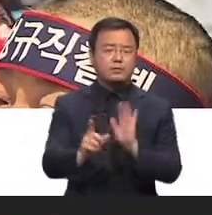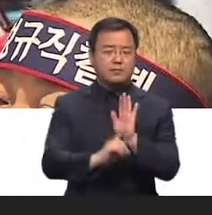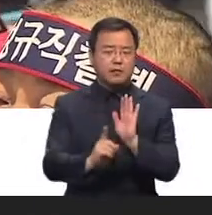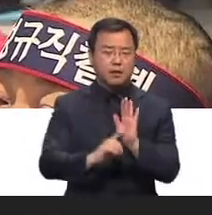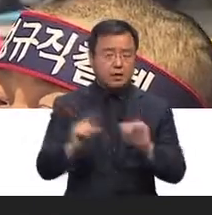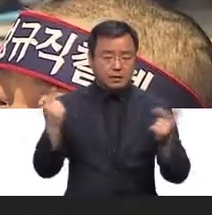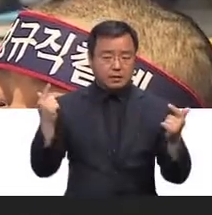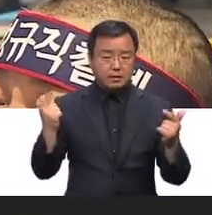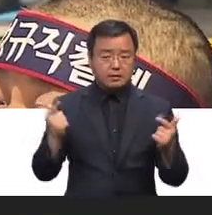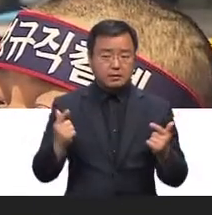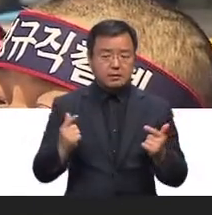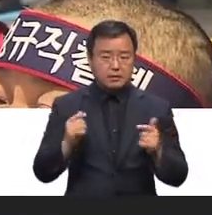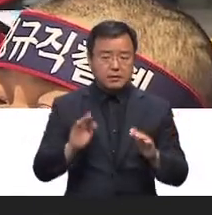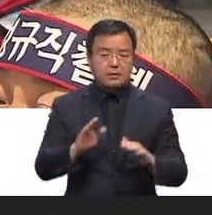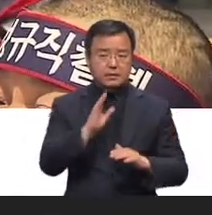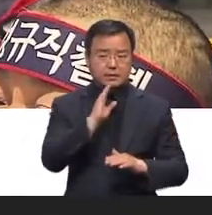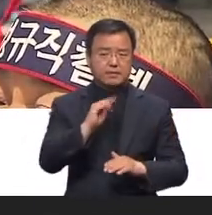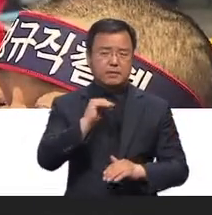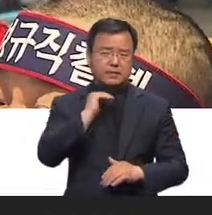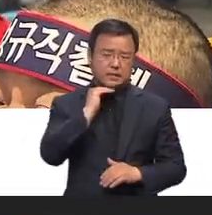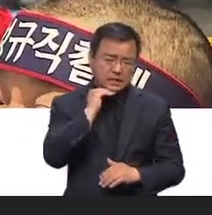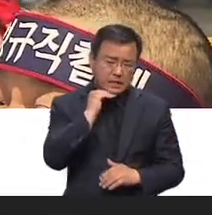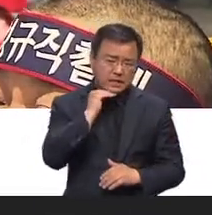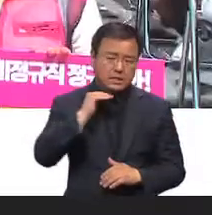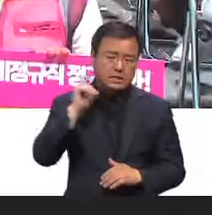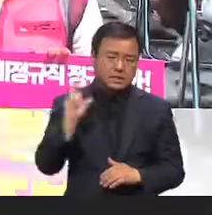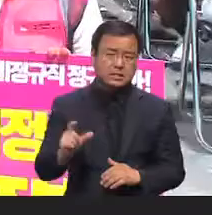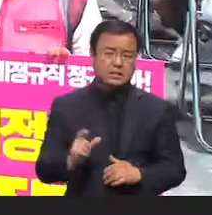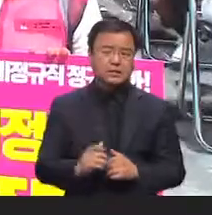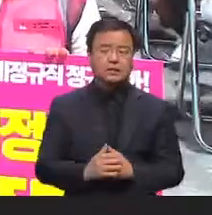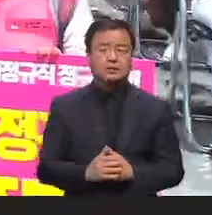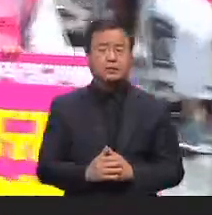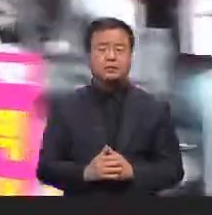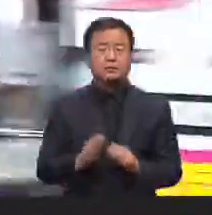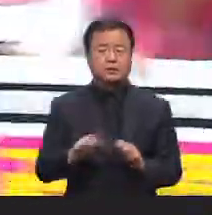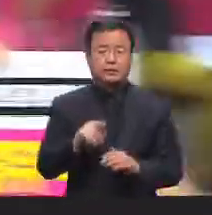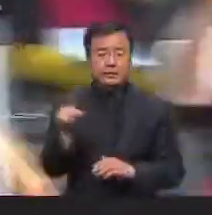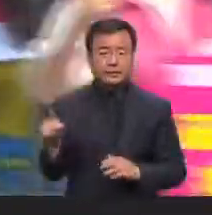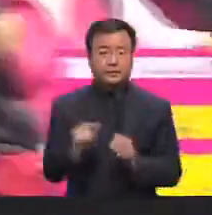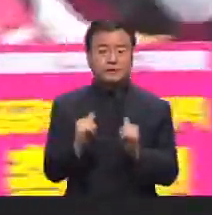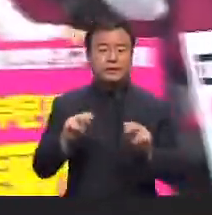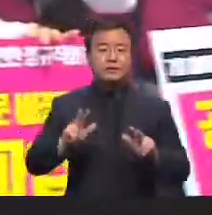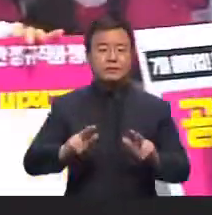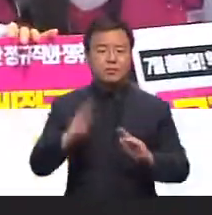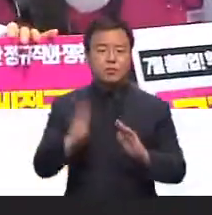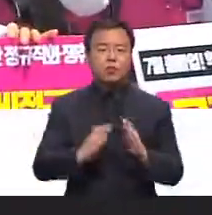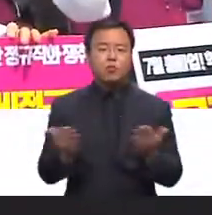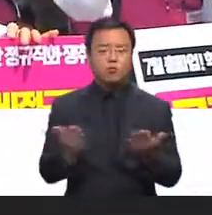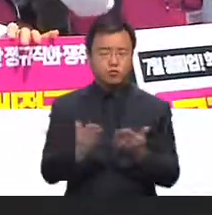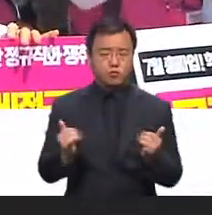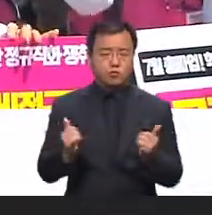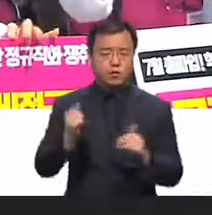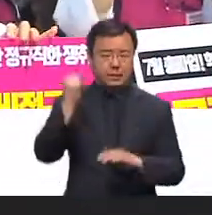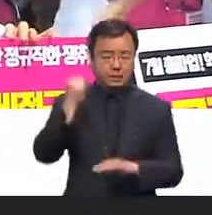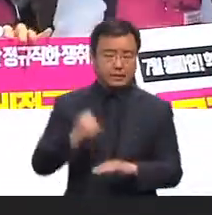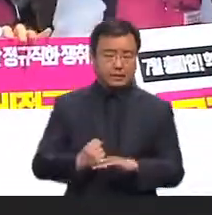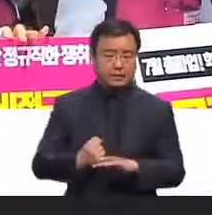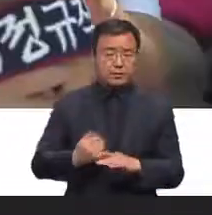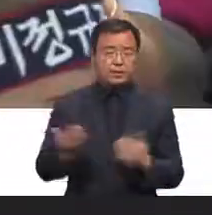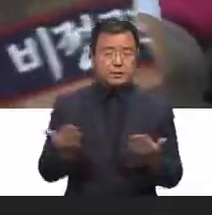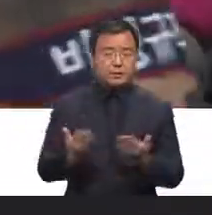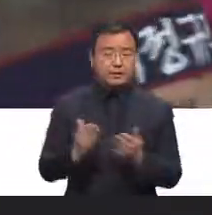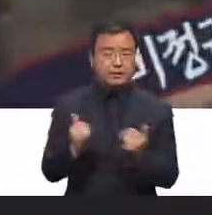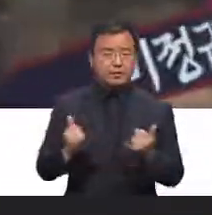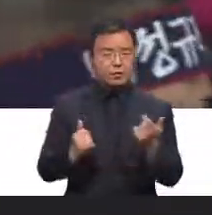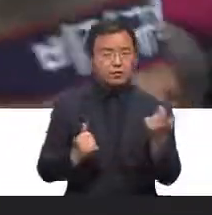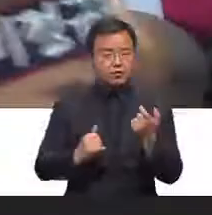않으셨습니까 4 오메 분말 기다렸습니다 이들은 현재 공무원 최하위 직급 의 육체 10% 수준인